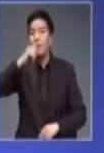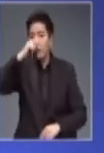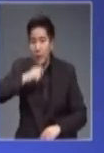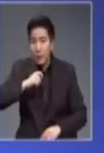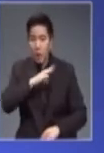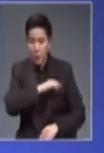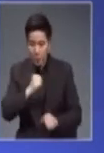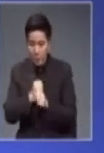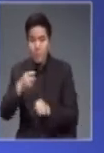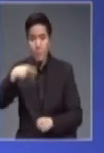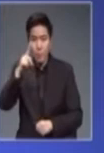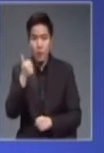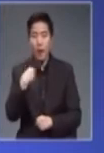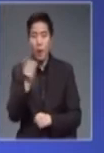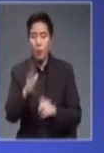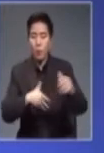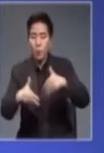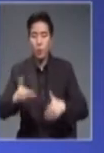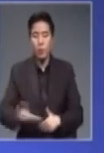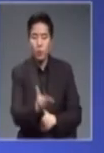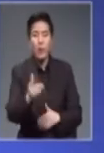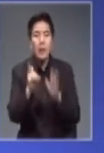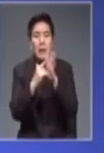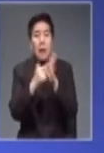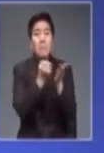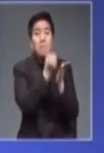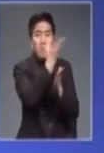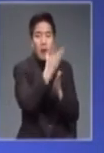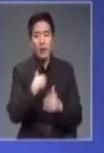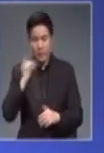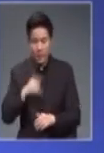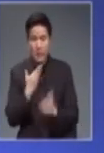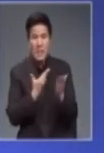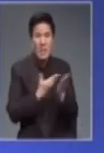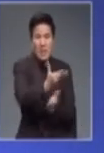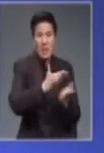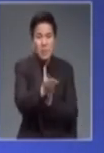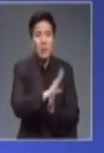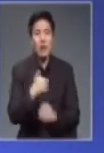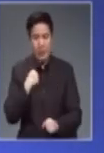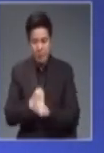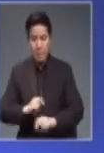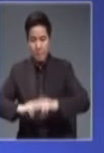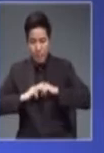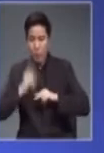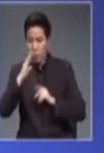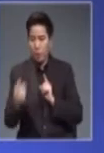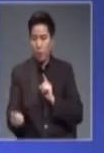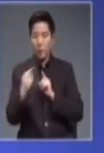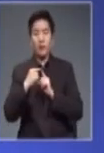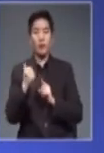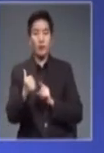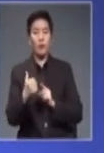รษฐกิจทั้งภายในประเทศและระหว่างประเทศซึ่งก็จะเป็นการกระจายรายได้โดยเชื่อมโยงจากชุมชนชนบทจังหวั